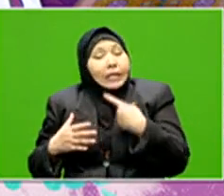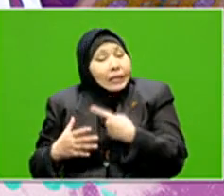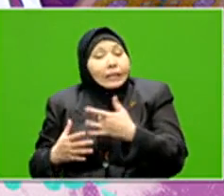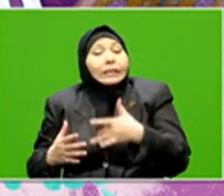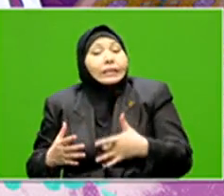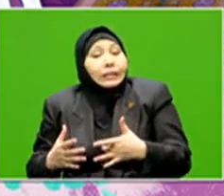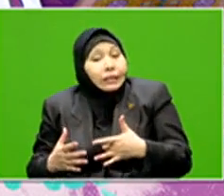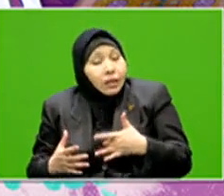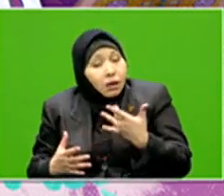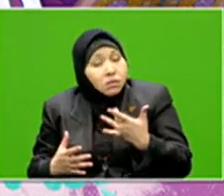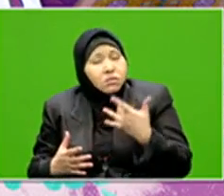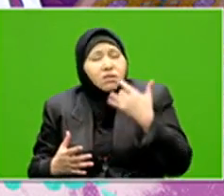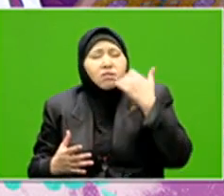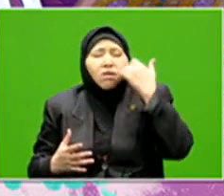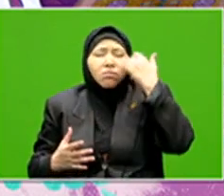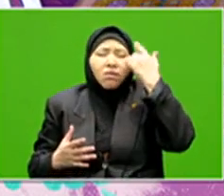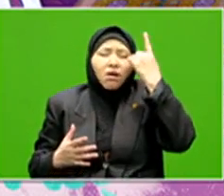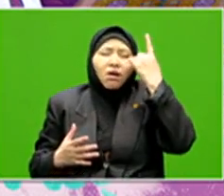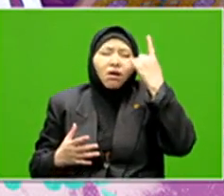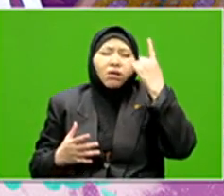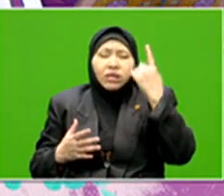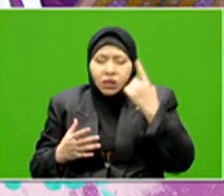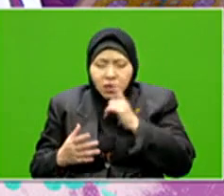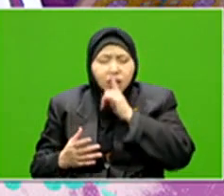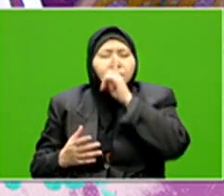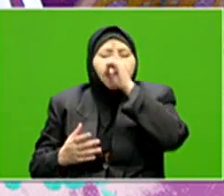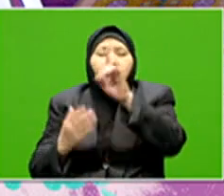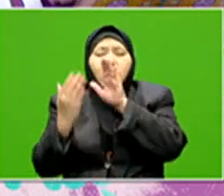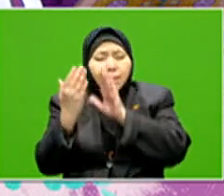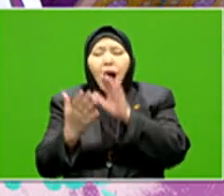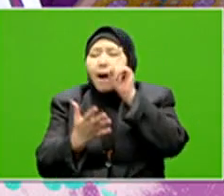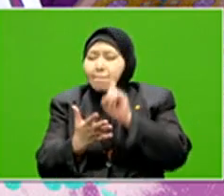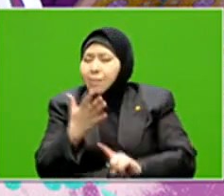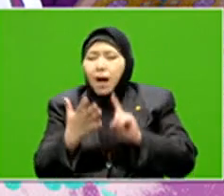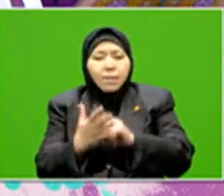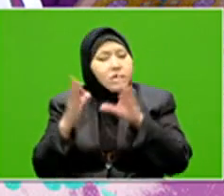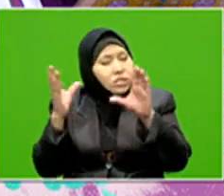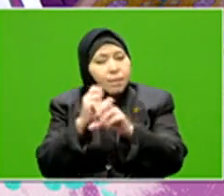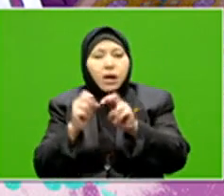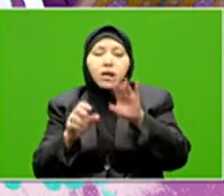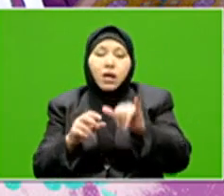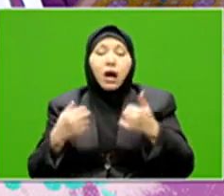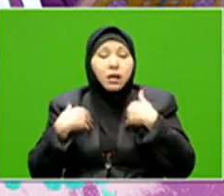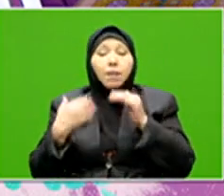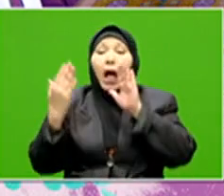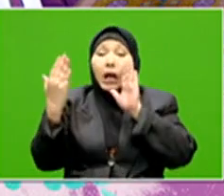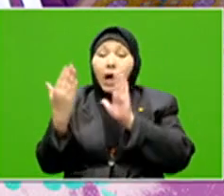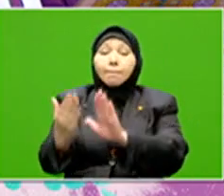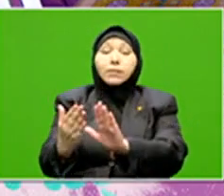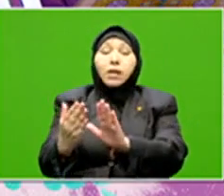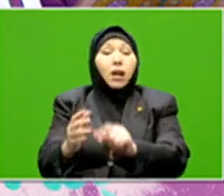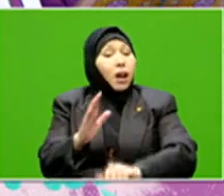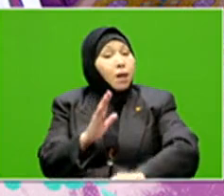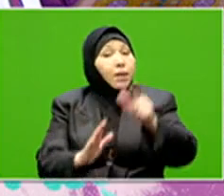Allah, keep it up, don't give up dalam menghadapi apa jua cabaran yang ada, kerana mereka menghadapi lebih, dan